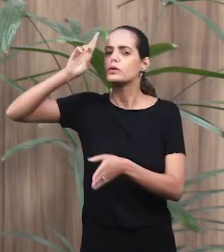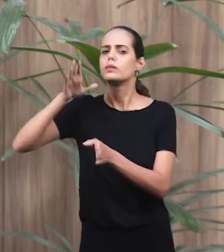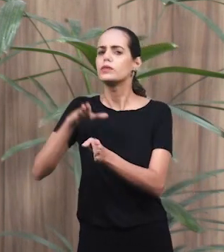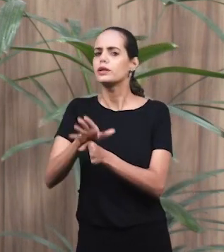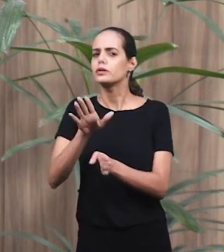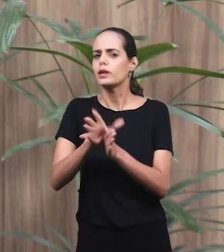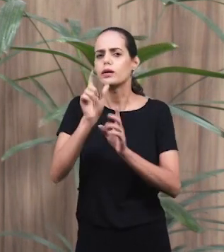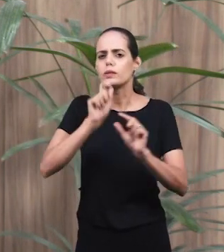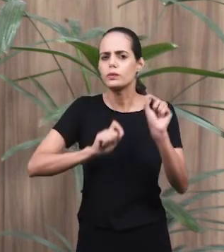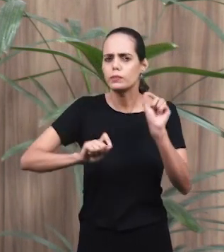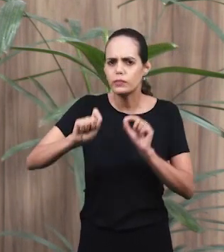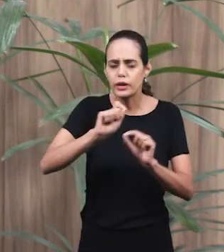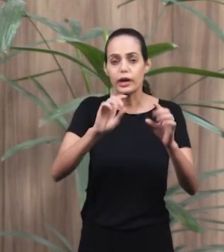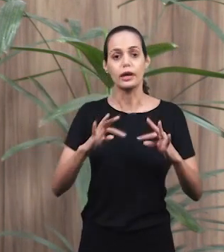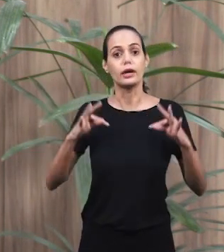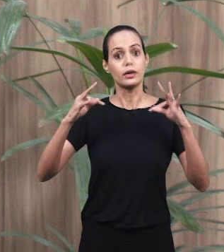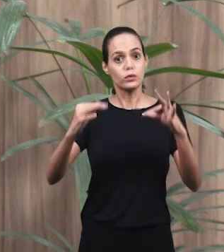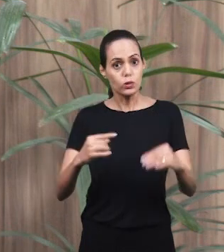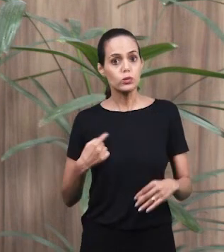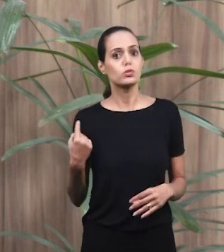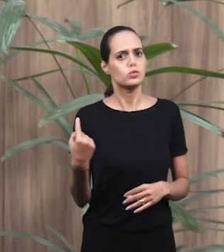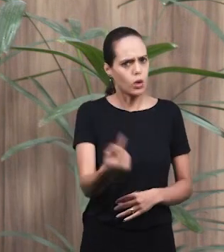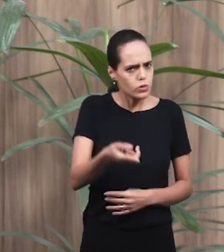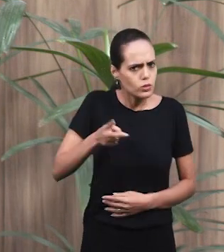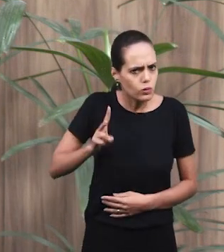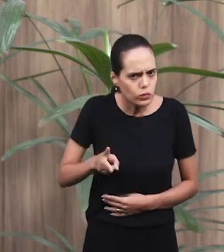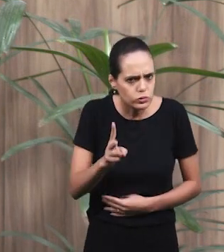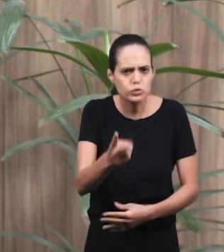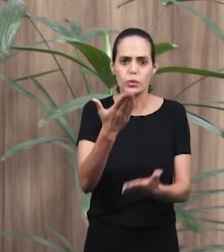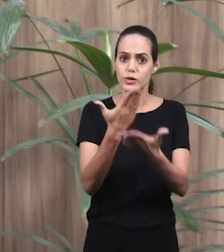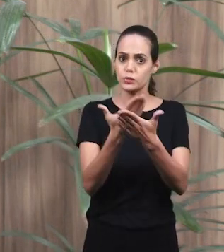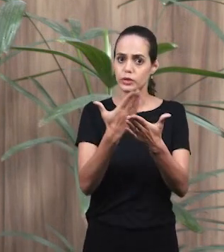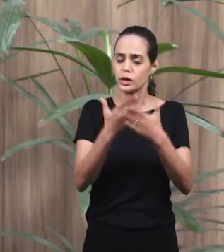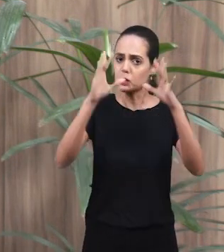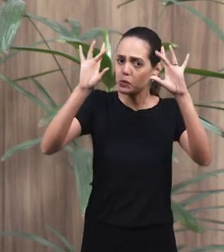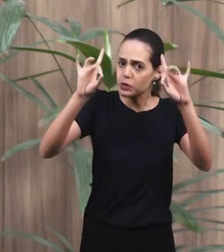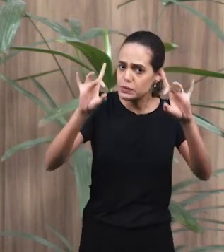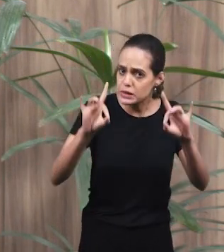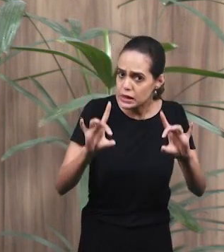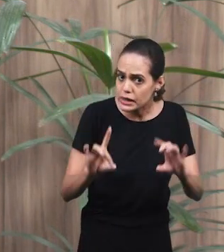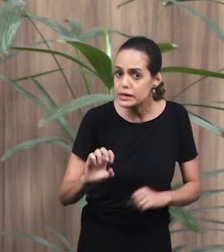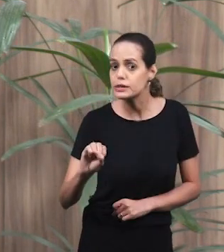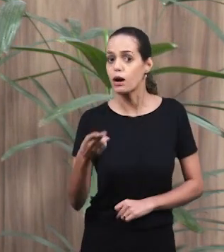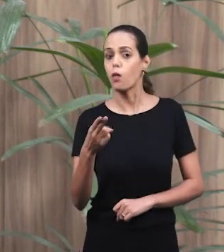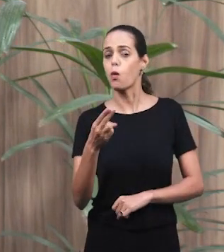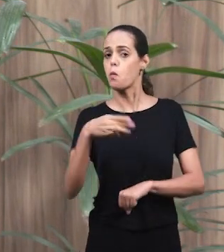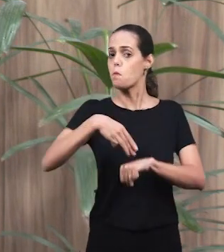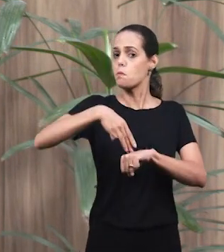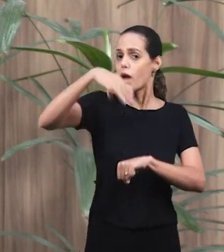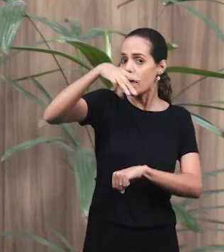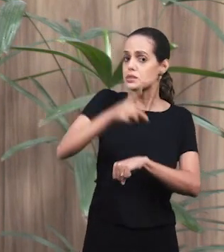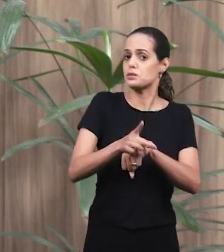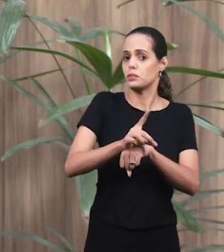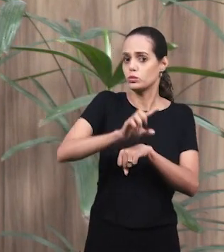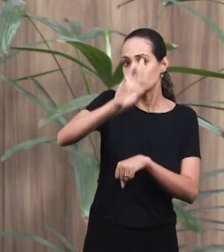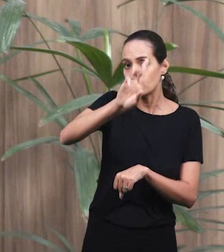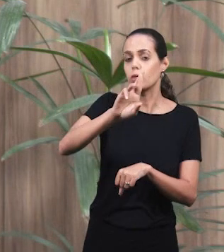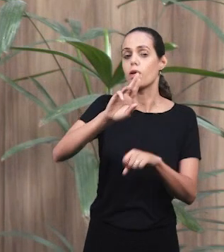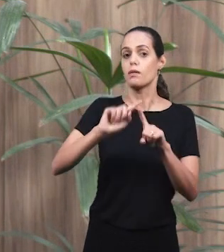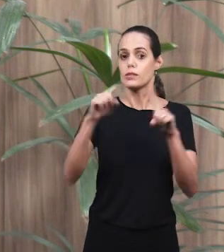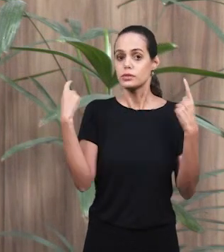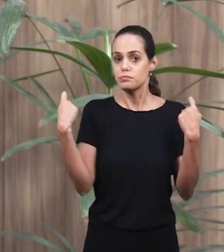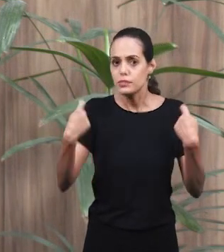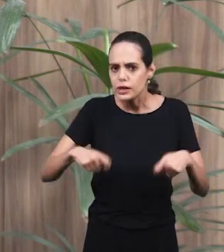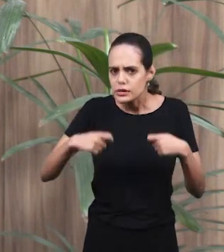cela. Nous tous, nous pouvons continuer à étudier et être des spécialistes docteurs dans ces